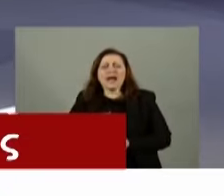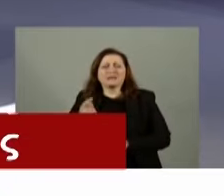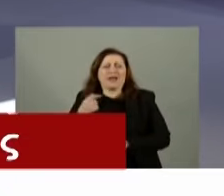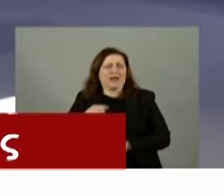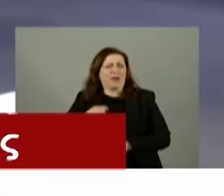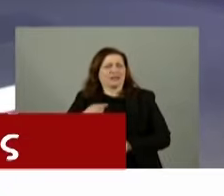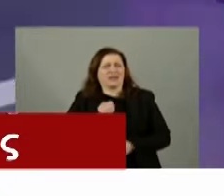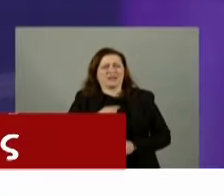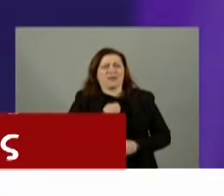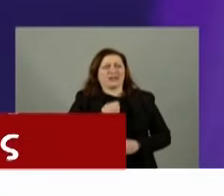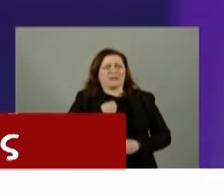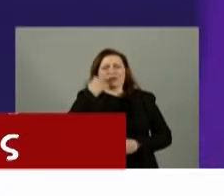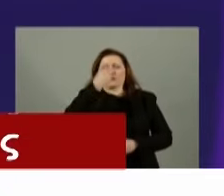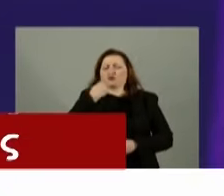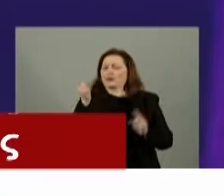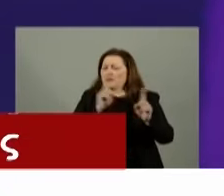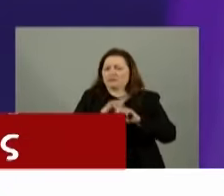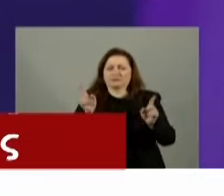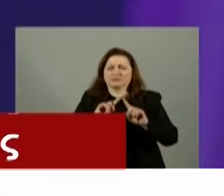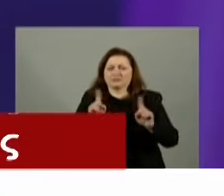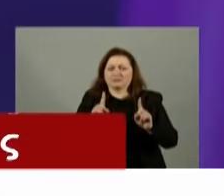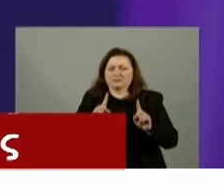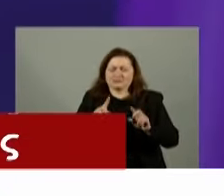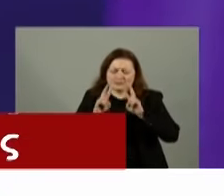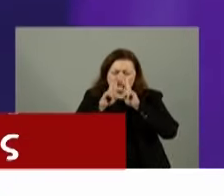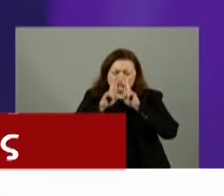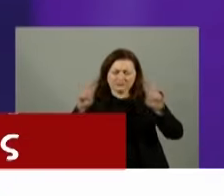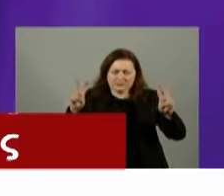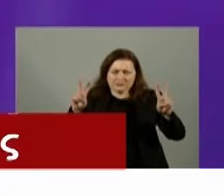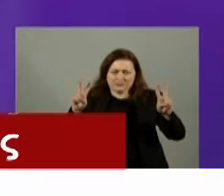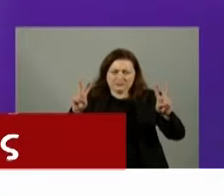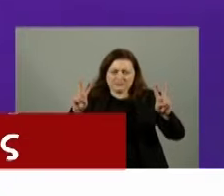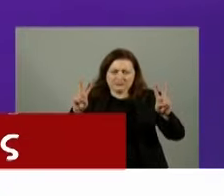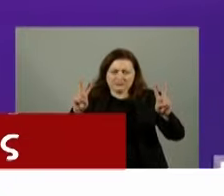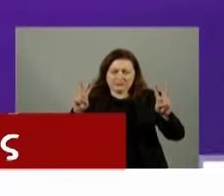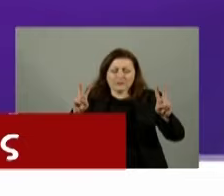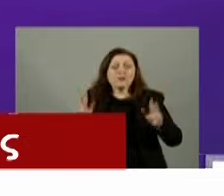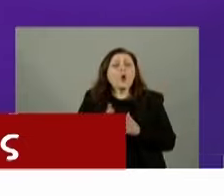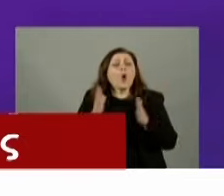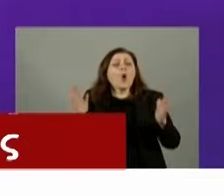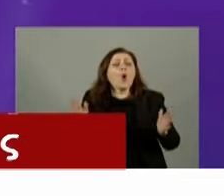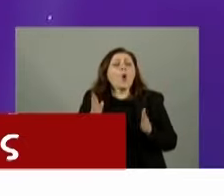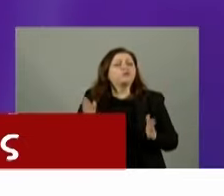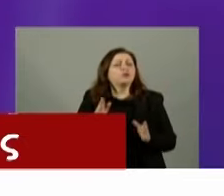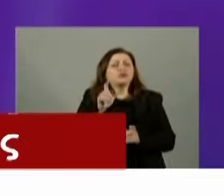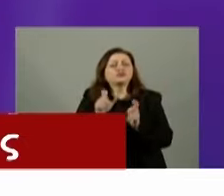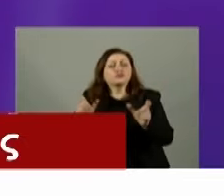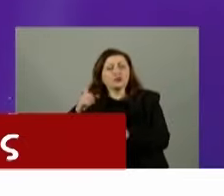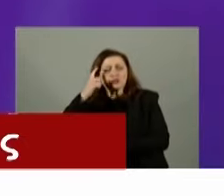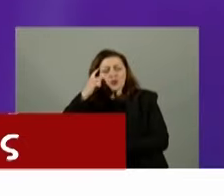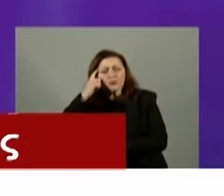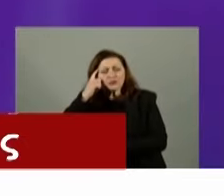κινήσεις κάτω από τα ραντάρ που δεν τις ξέρουμε όλες. Θα παρακολουθούν σε άλλα κόμματα με πολύ μεγάλο ενδιαφέρον. Κυρίως τα ΠΑΣΟΚ, φαντάζομαι. Στην αριστερά